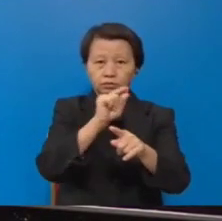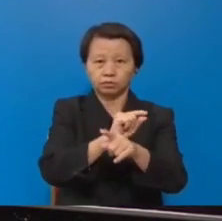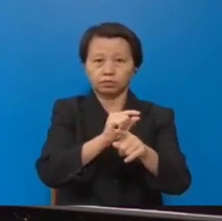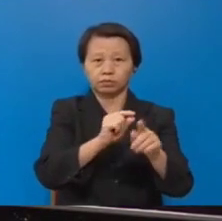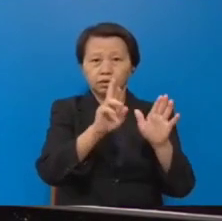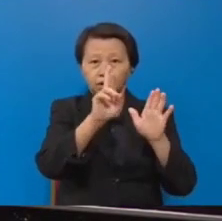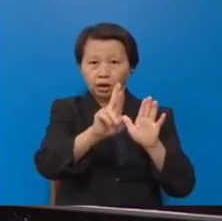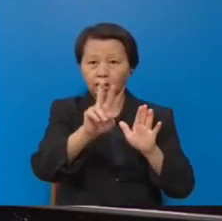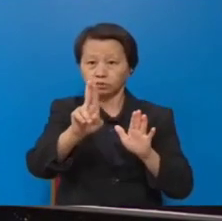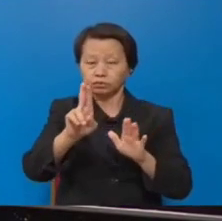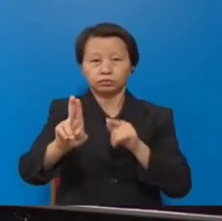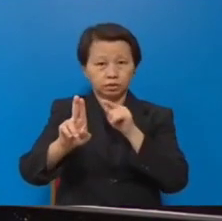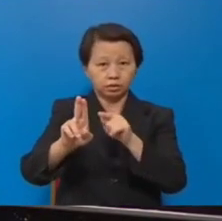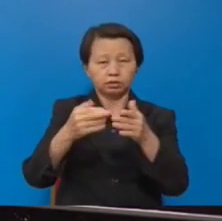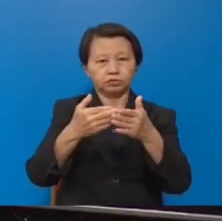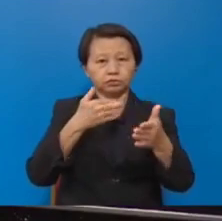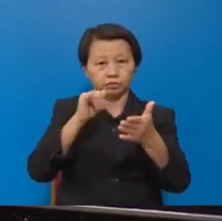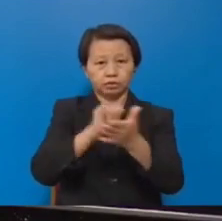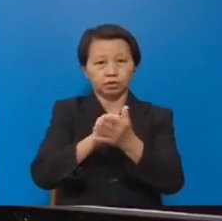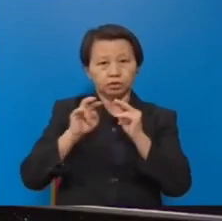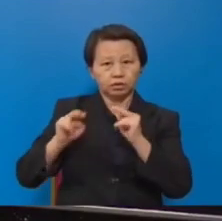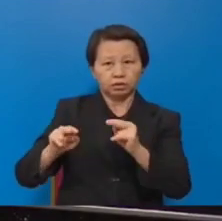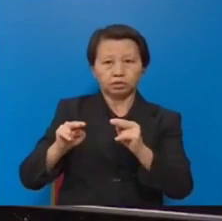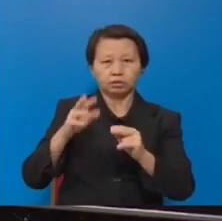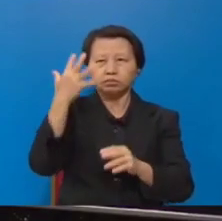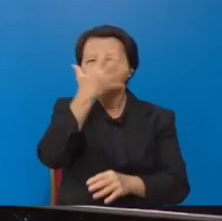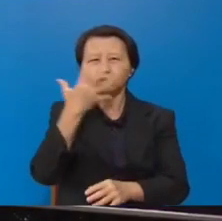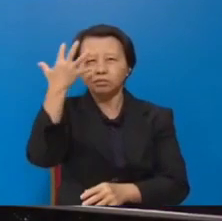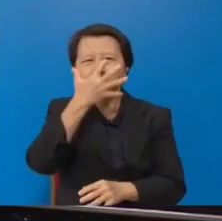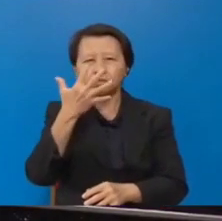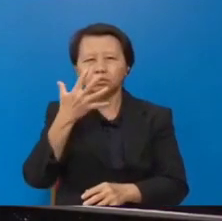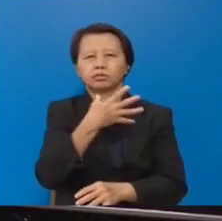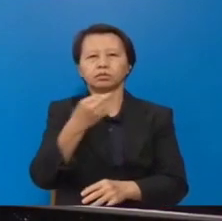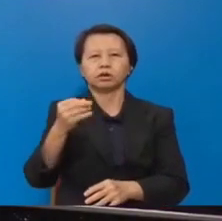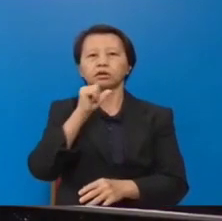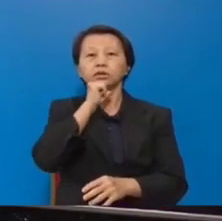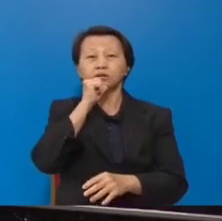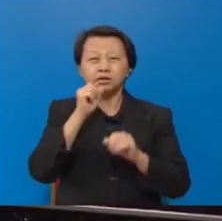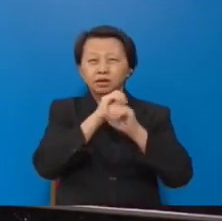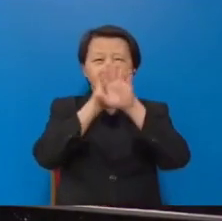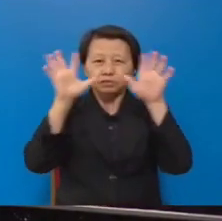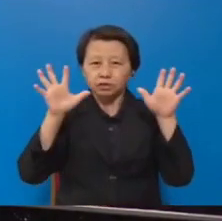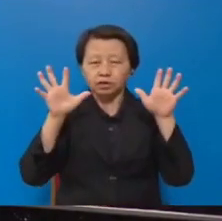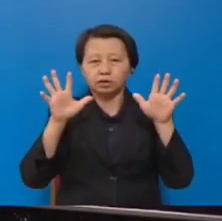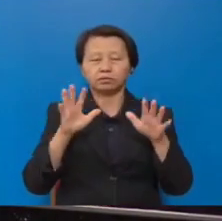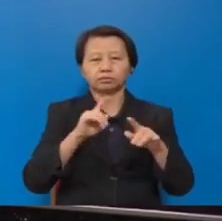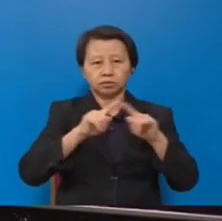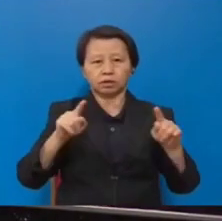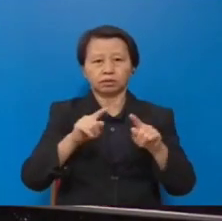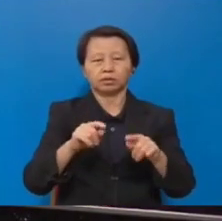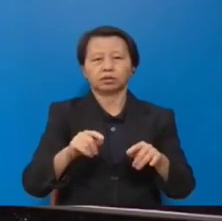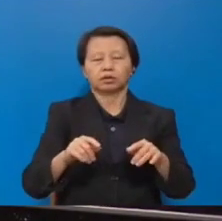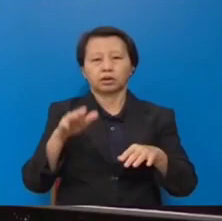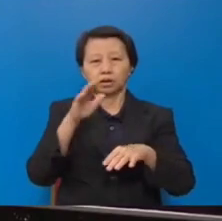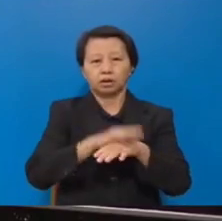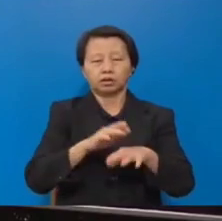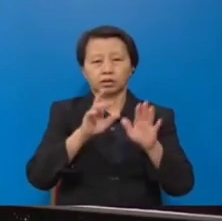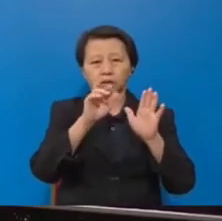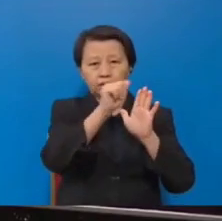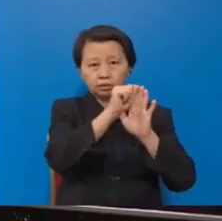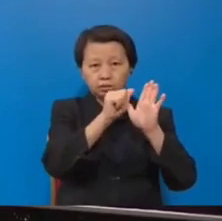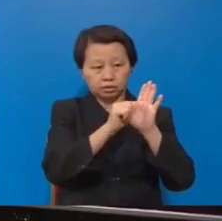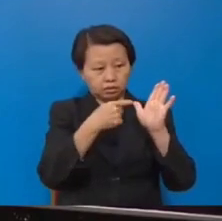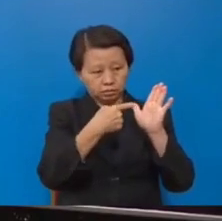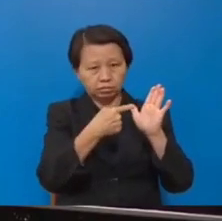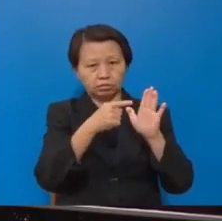dalam baru ini sebelum ini dilihat sebagai Kabo dan tidak jelas namun begitu akta sedia ada